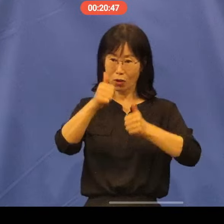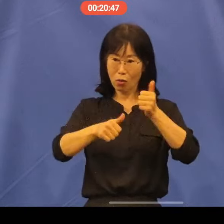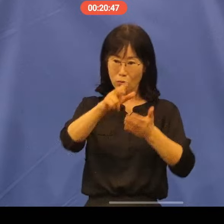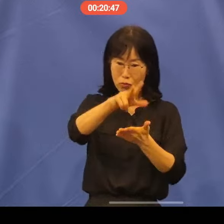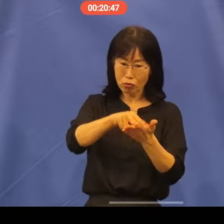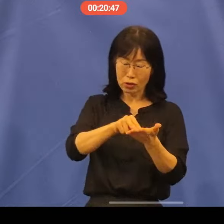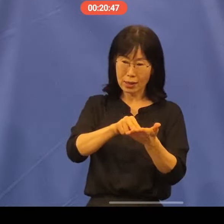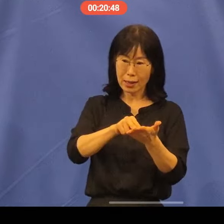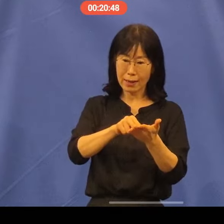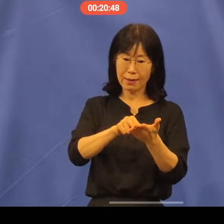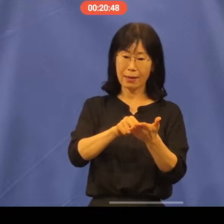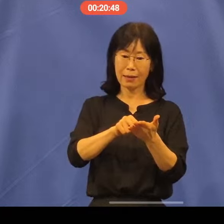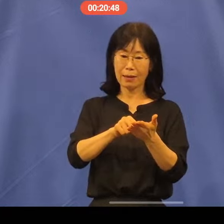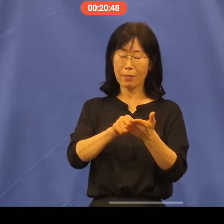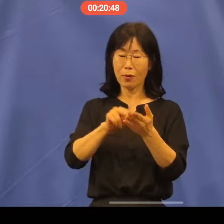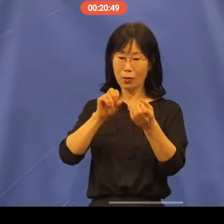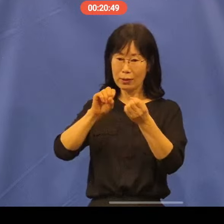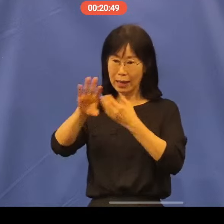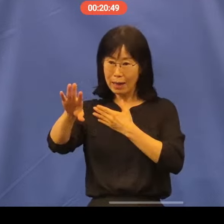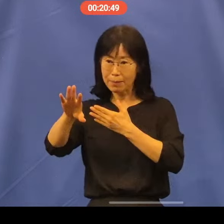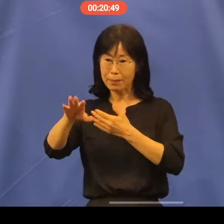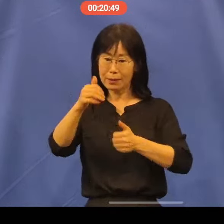비워두고 그 답을